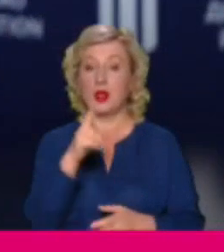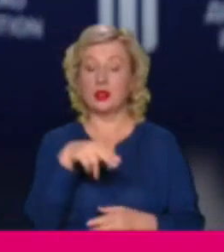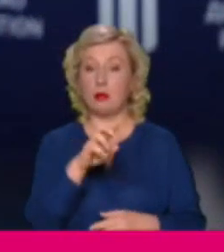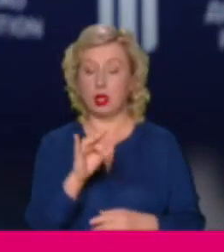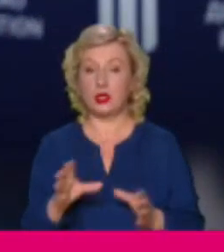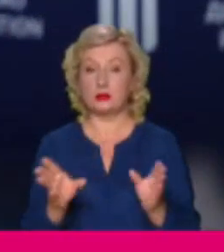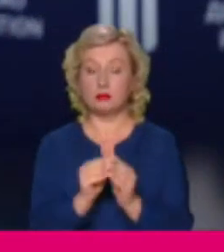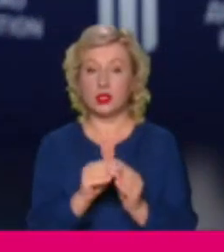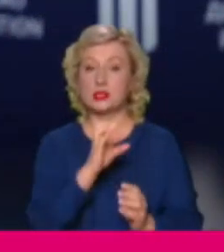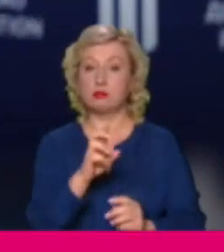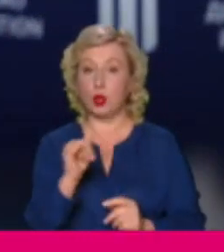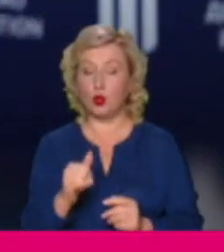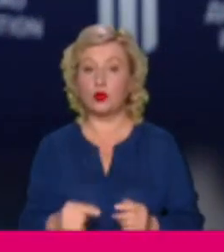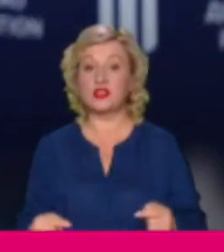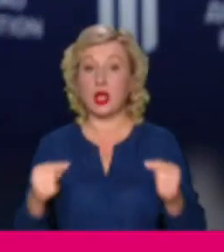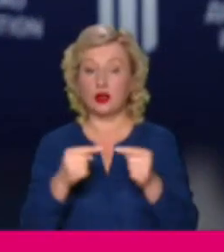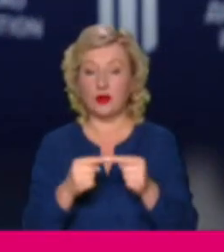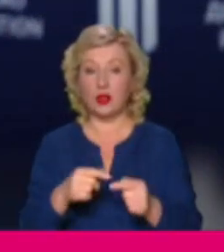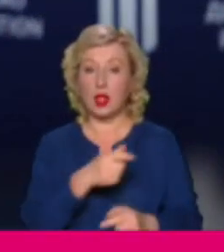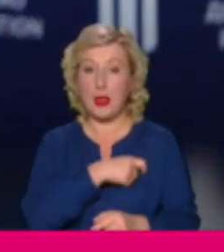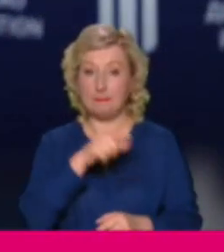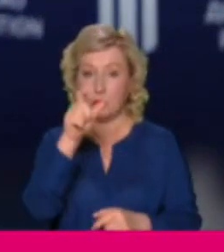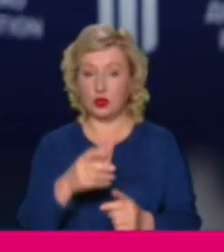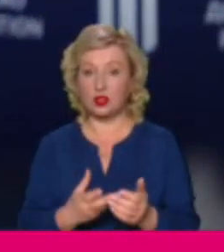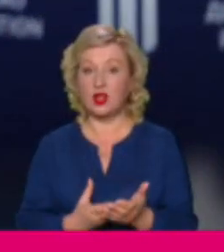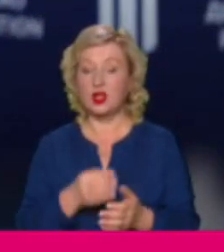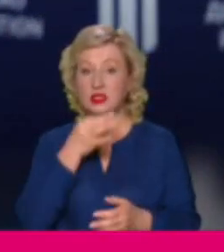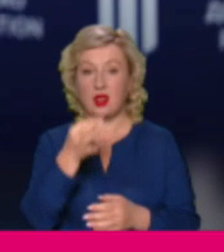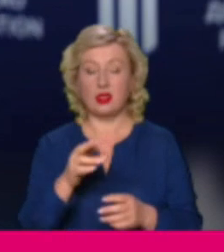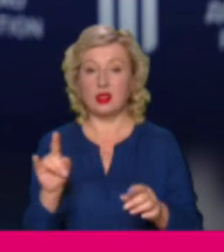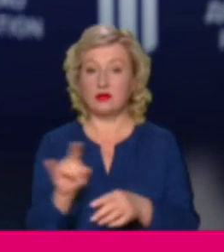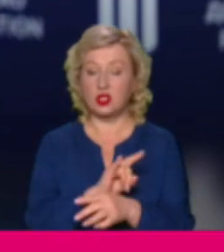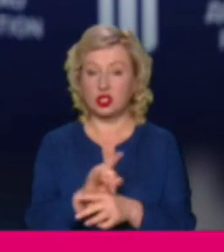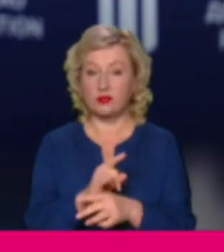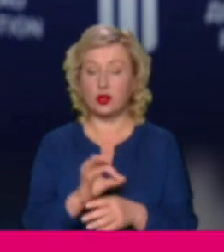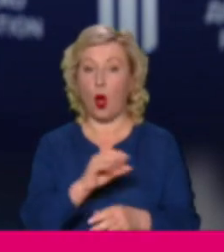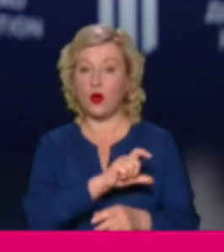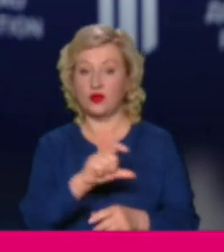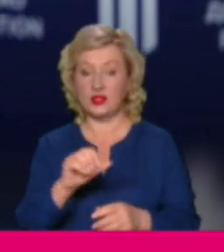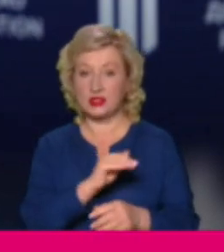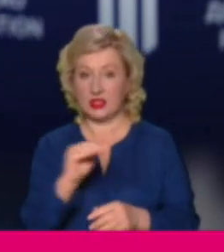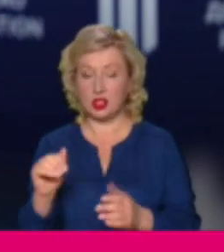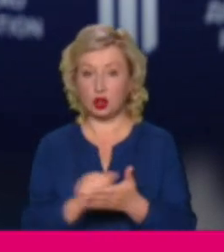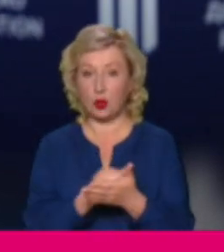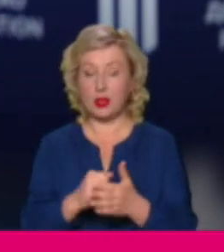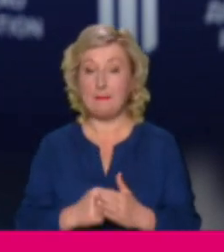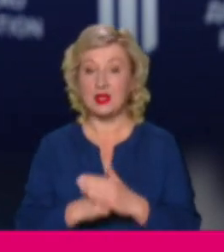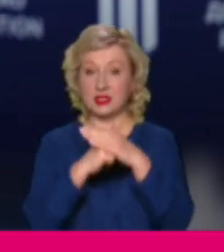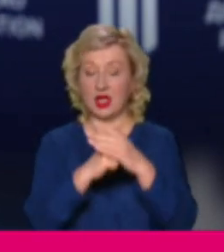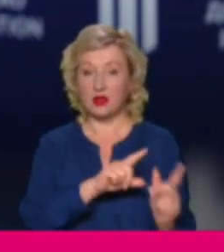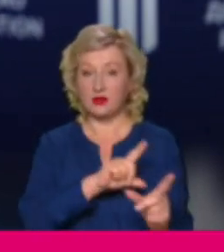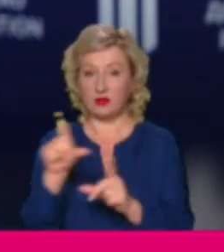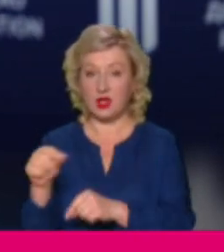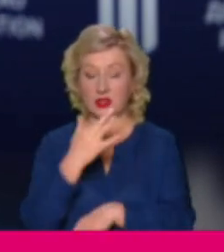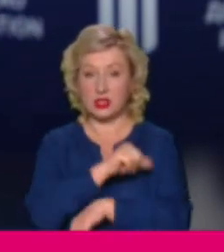із СБУ встановили, що депутат вніс неправдиві відомості до офіційних документів, на підставі яких виїхав за кордон.